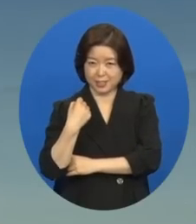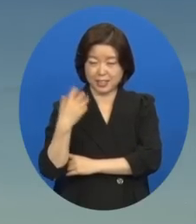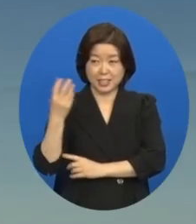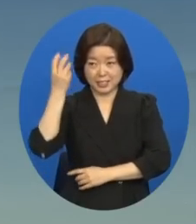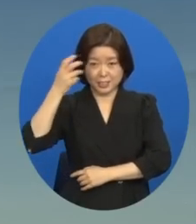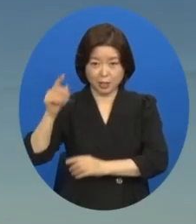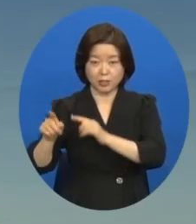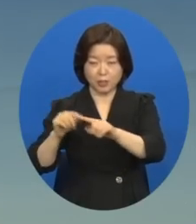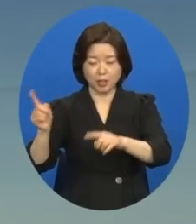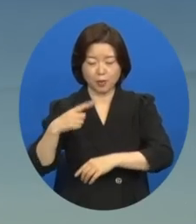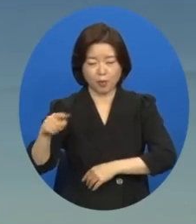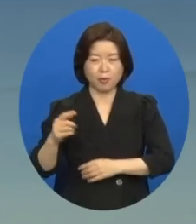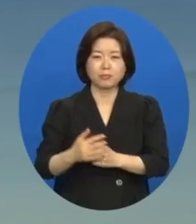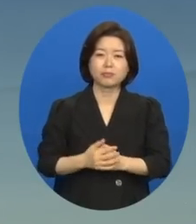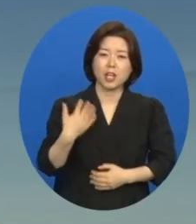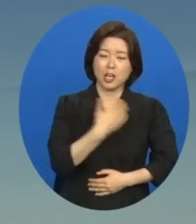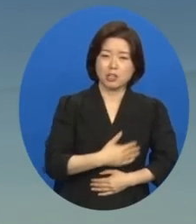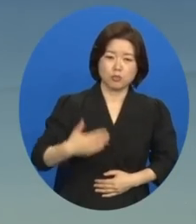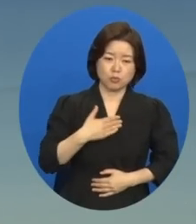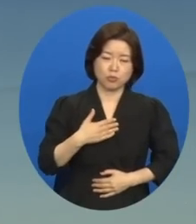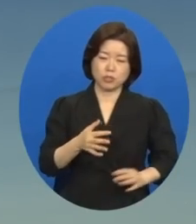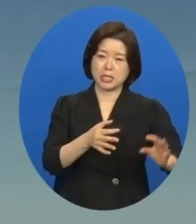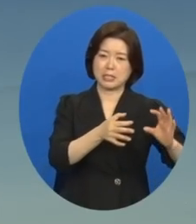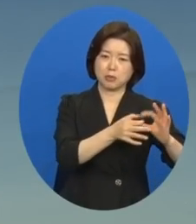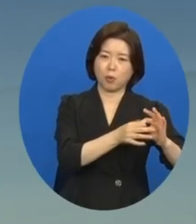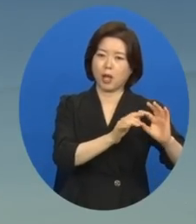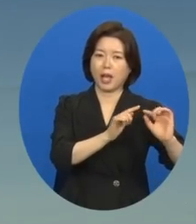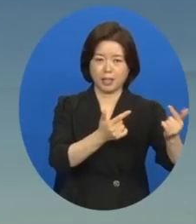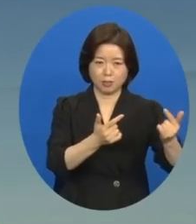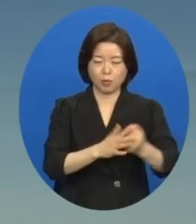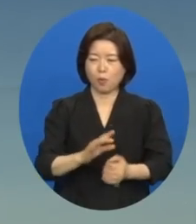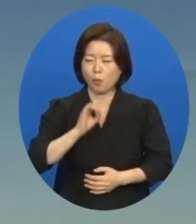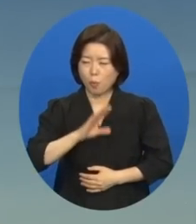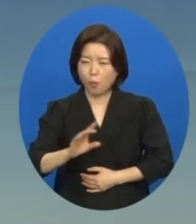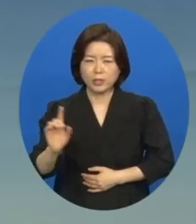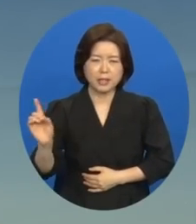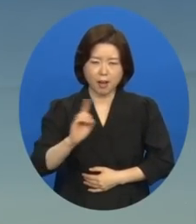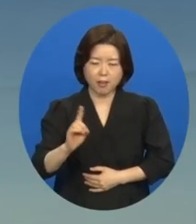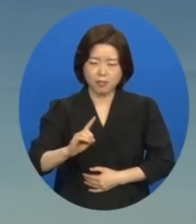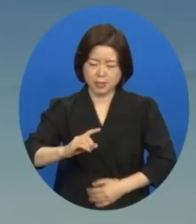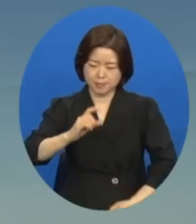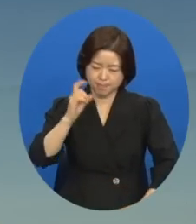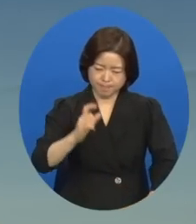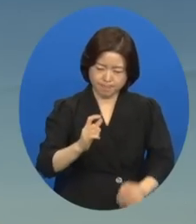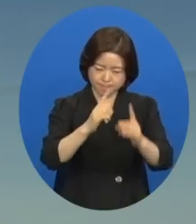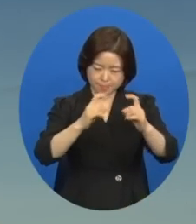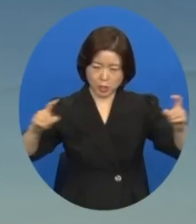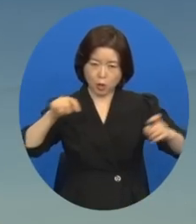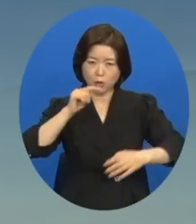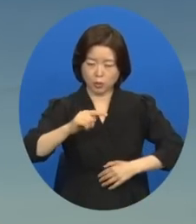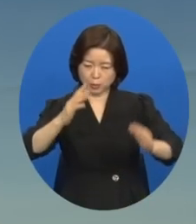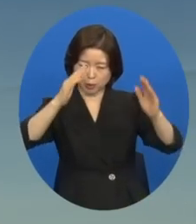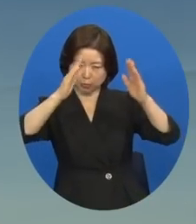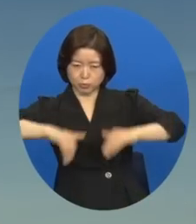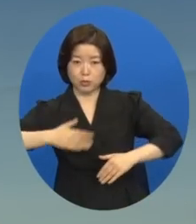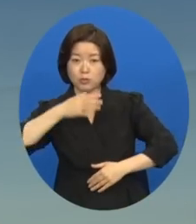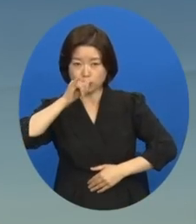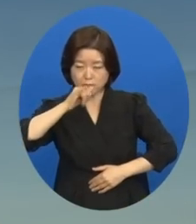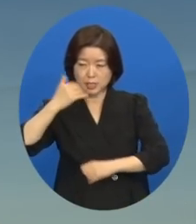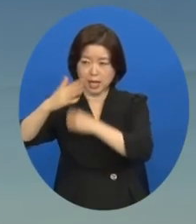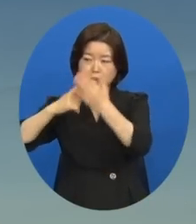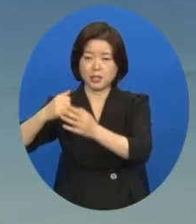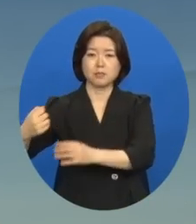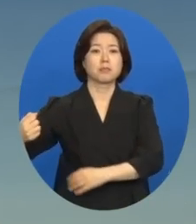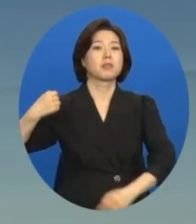검은 육체에 속한 것이 아니요 오직 어떤 견고한 진도 무너뜨리는 하나님의